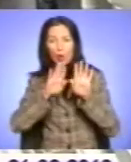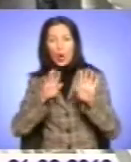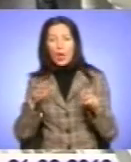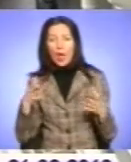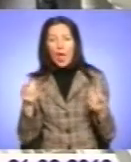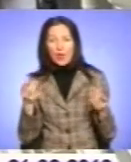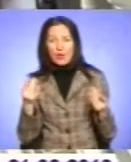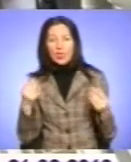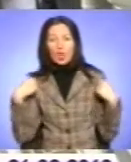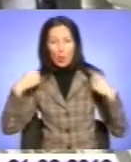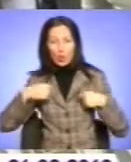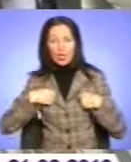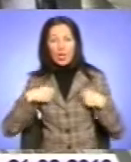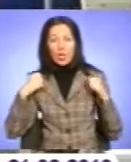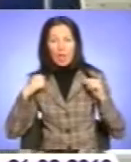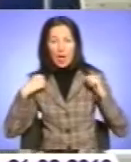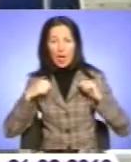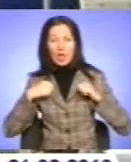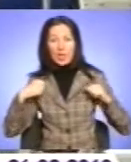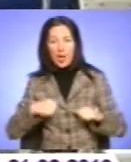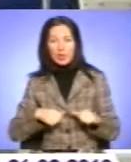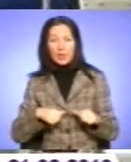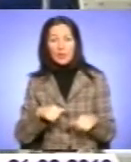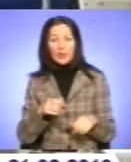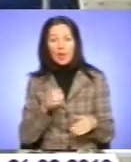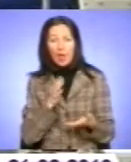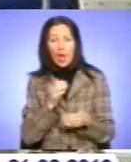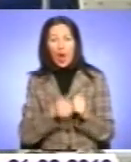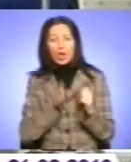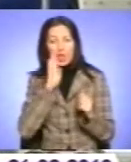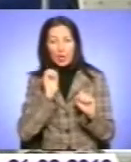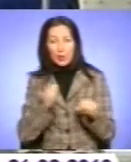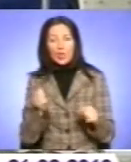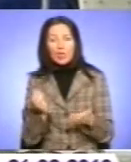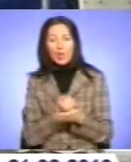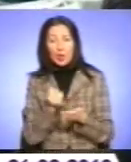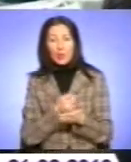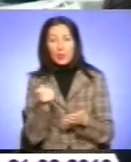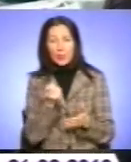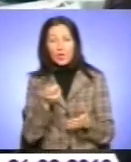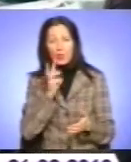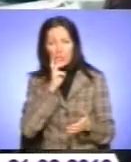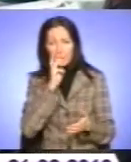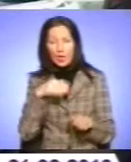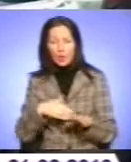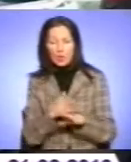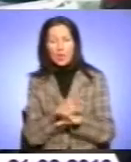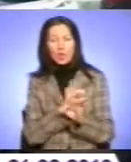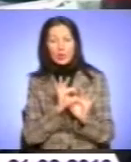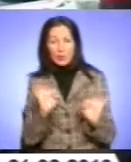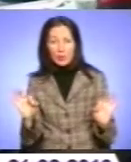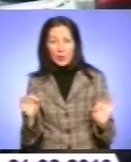щоб кожна засуджена могла заробити мінімальну зарплату. Якість швейних виробів відмінна. Про це свідчить співпраця з